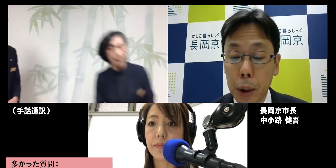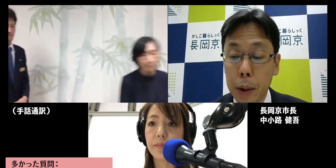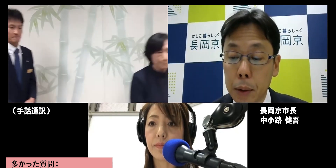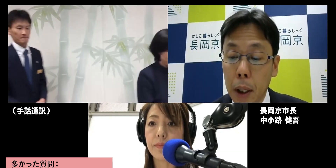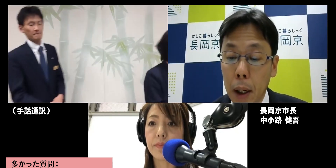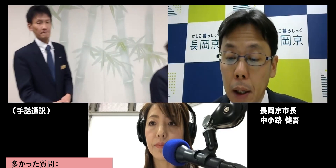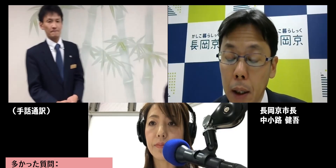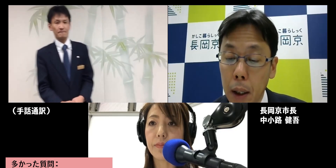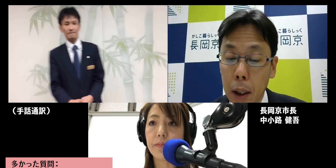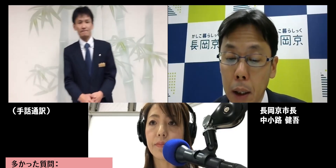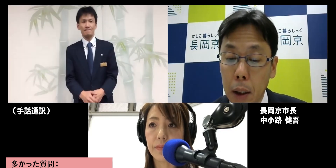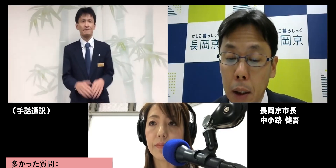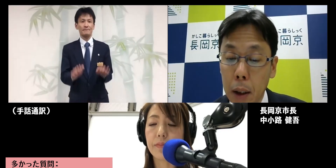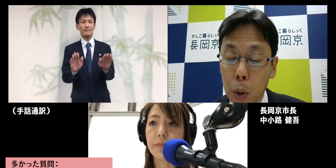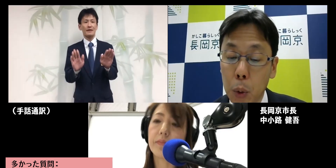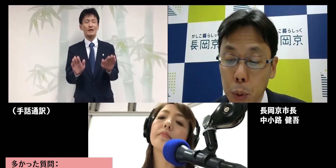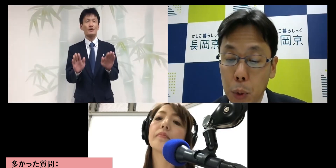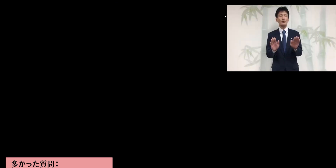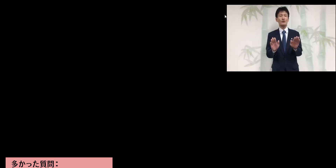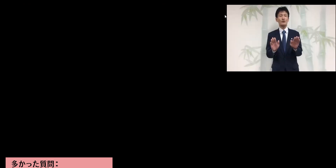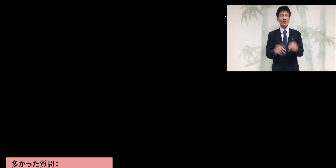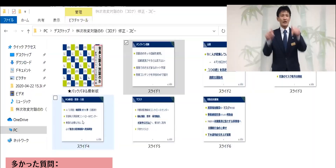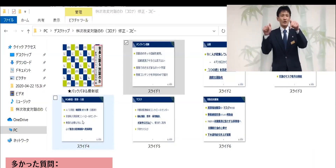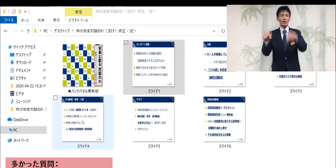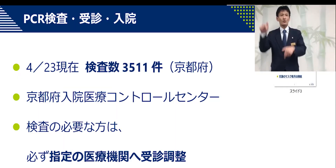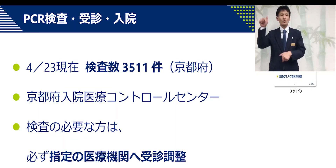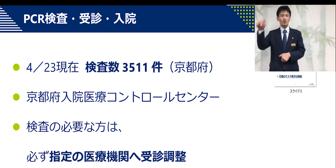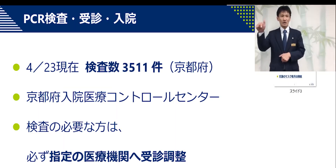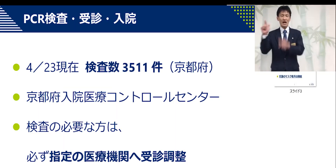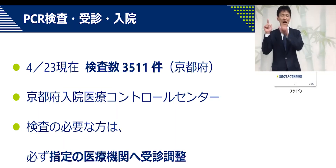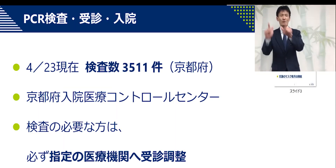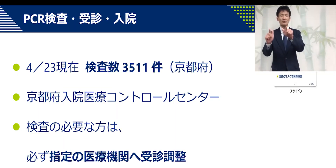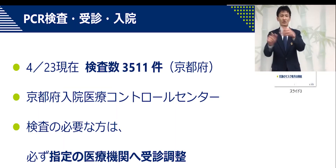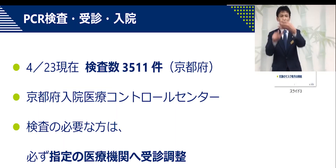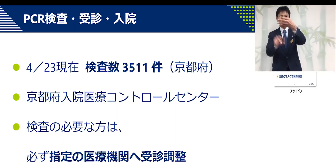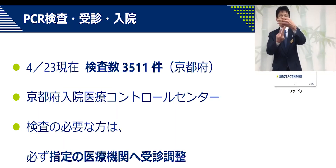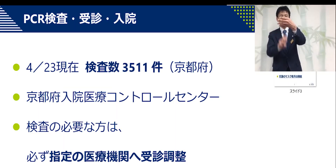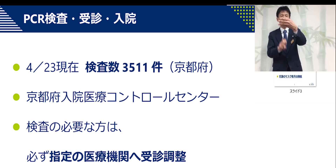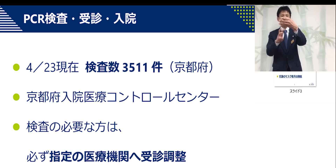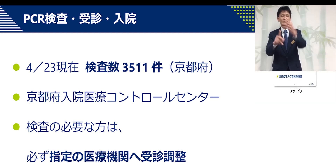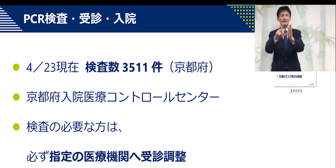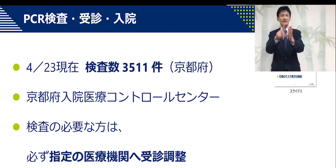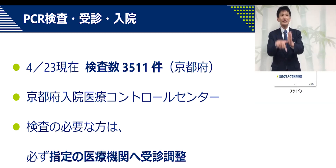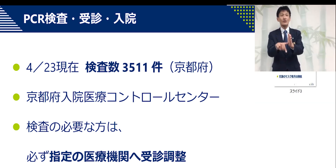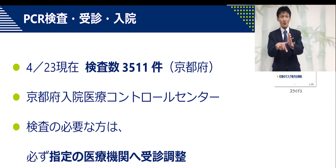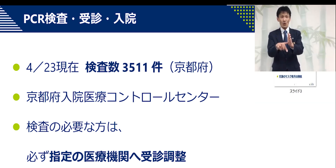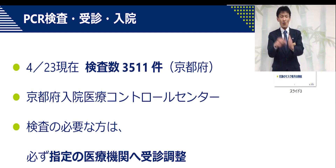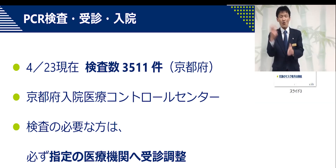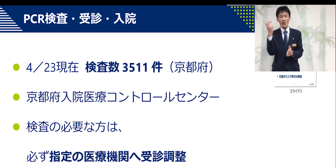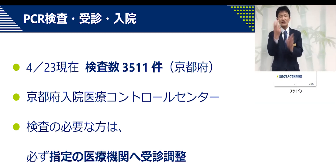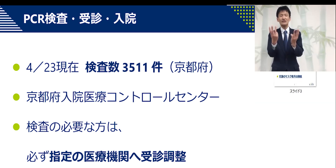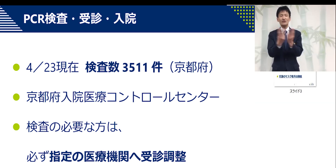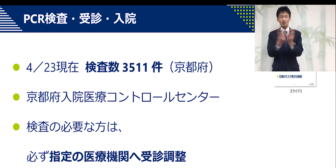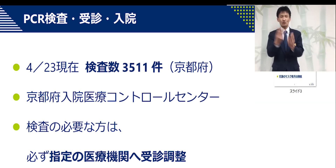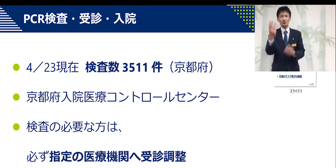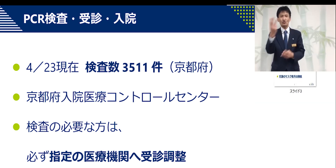現状でですね、京都府が発表しています4月23日現在の PCR の検査数が